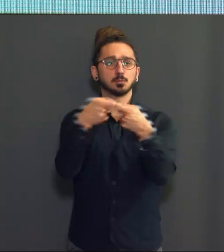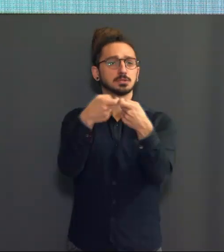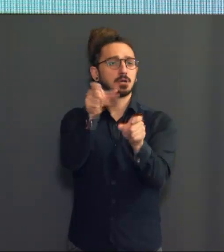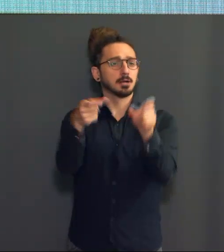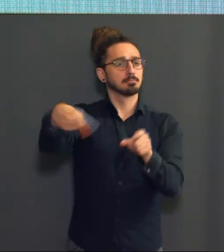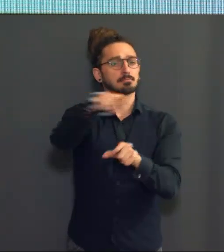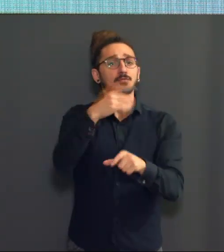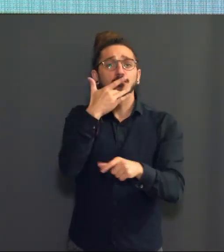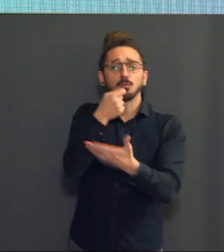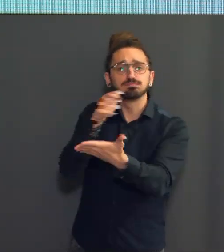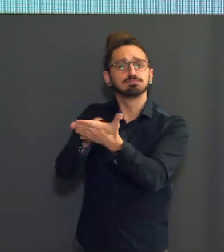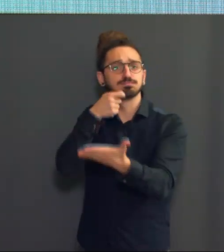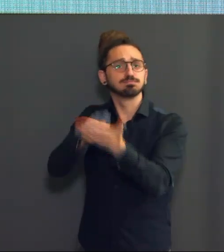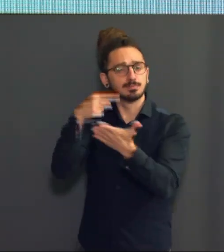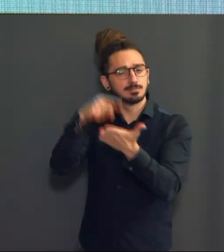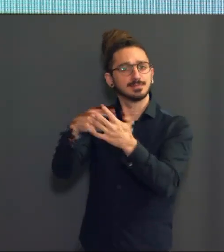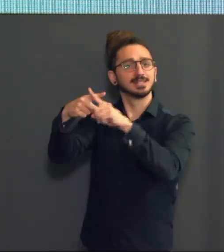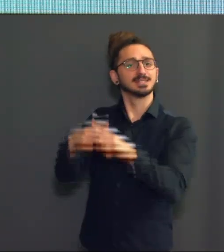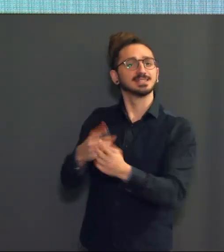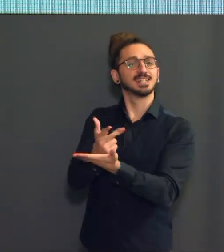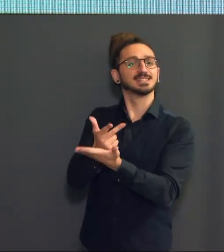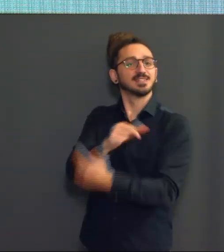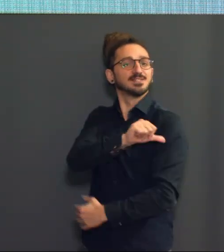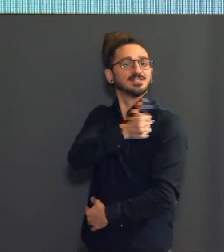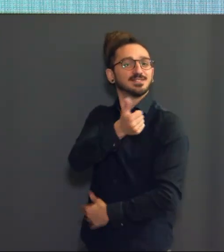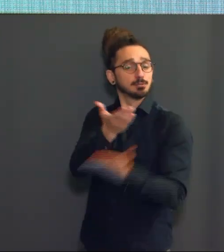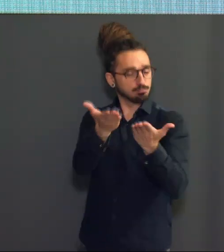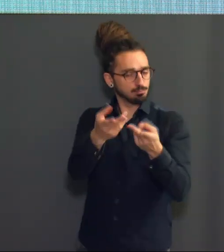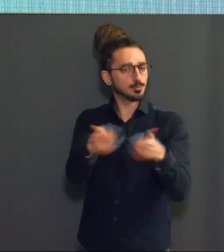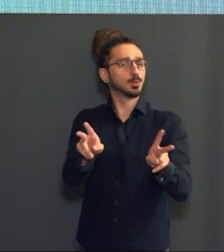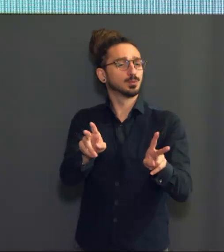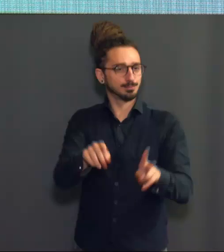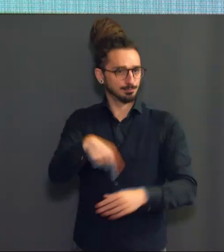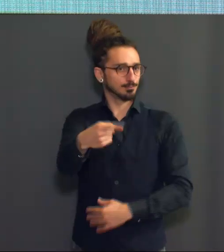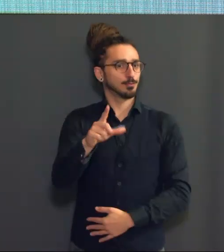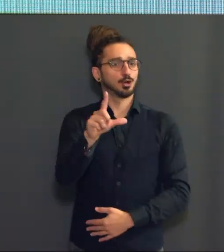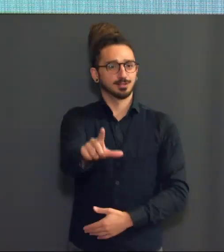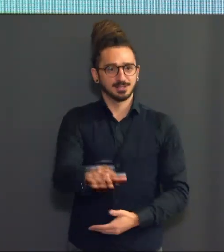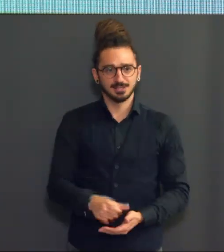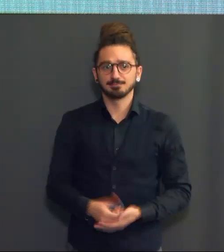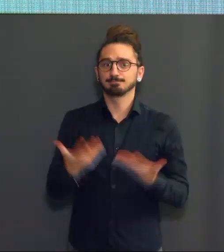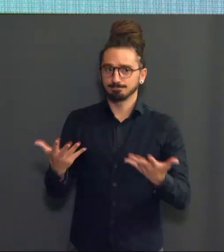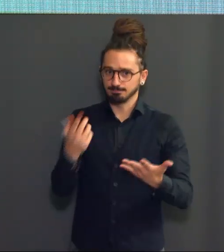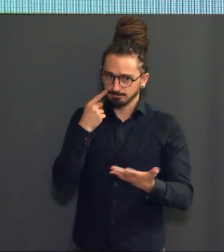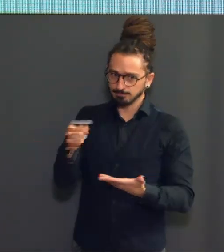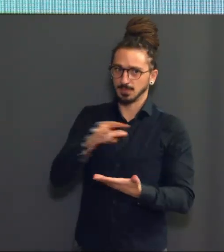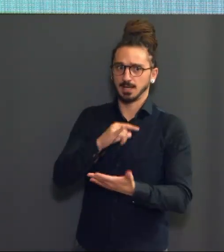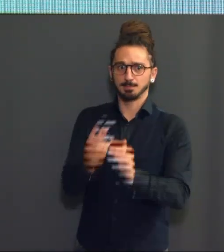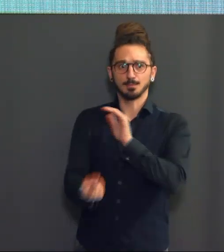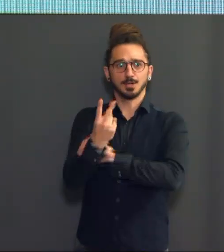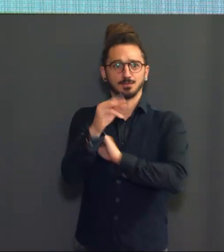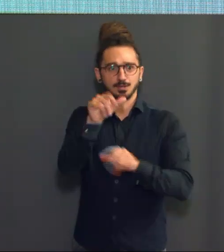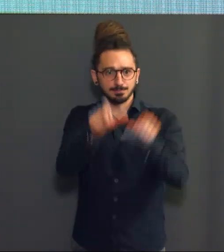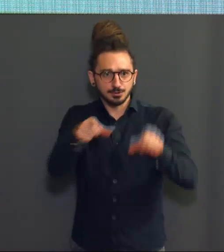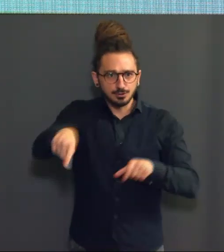Ce succès illustre avant tout combien nous sommes nombreux à vouloir en finir avec